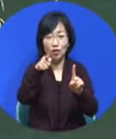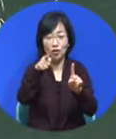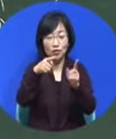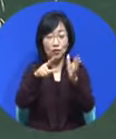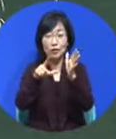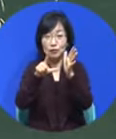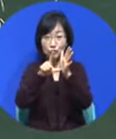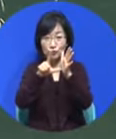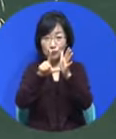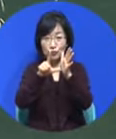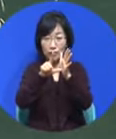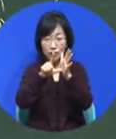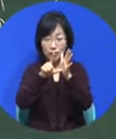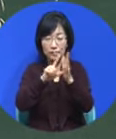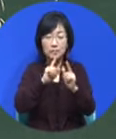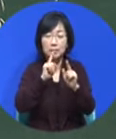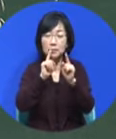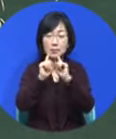입니다가이기를